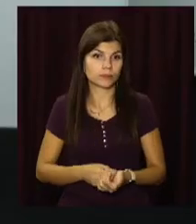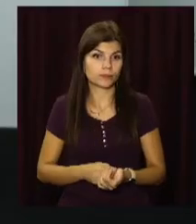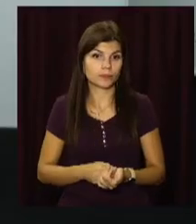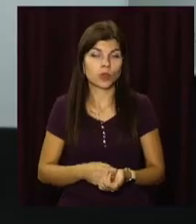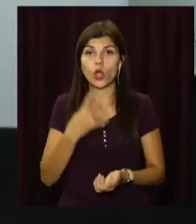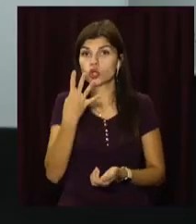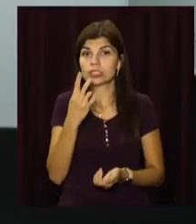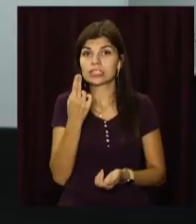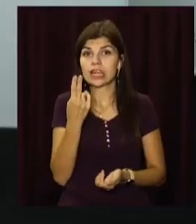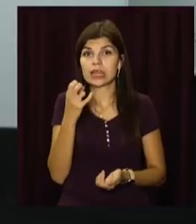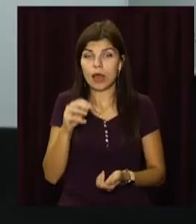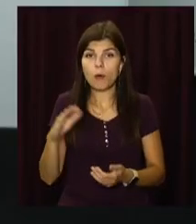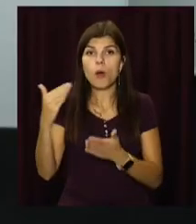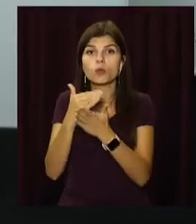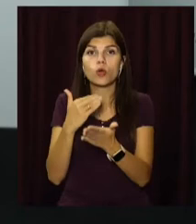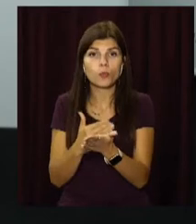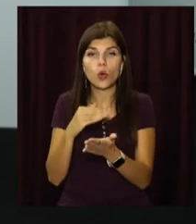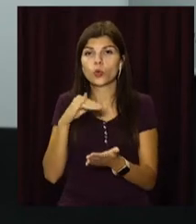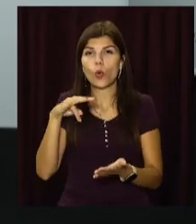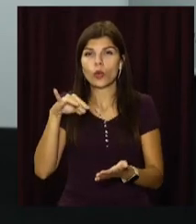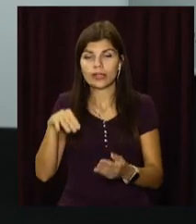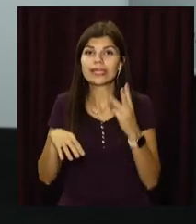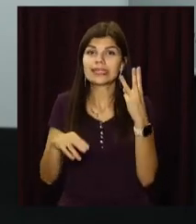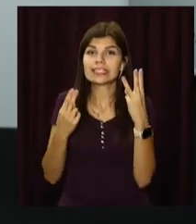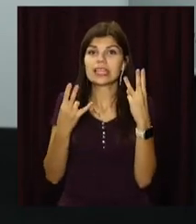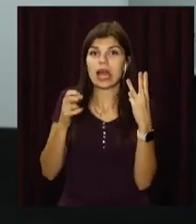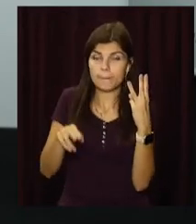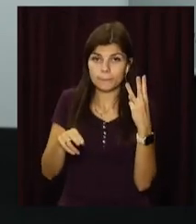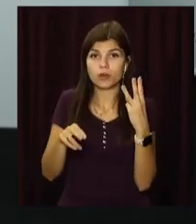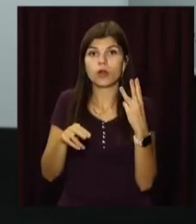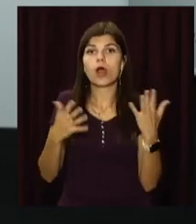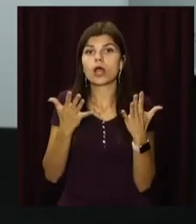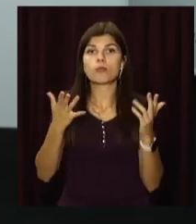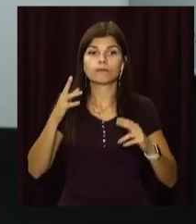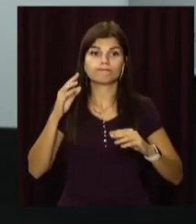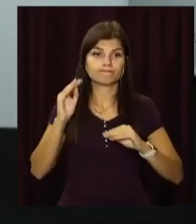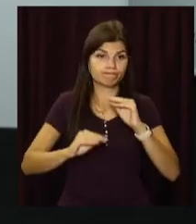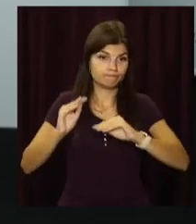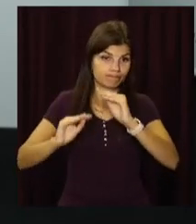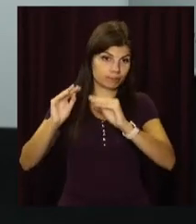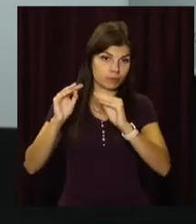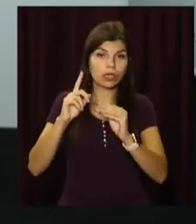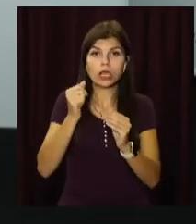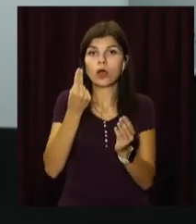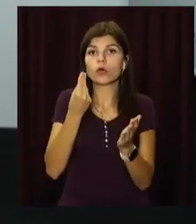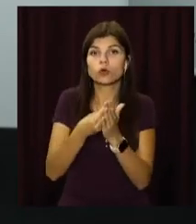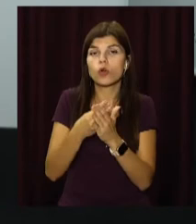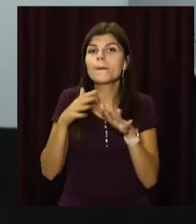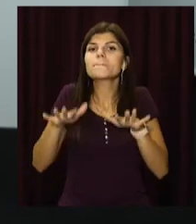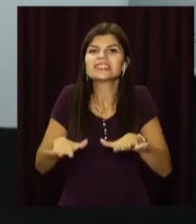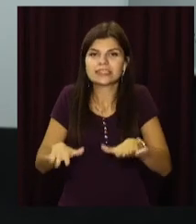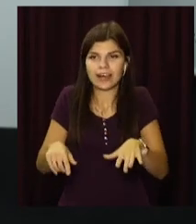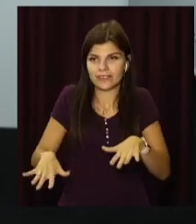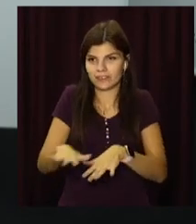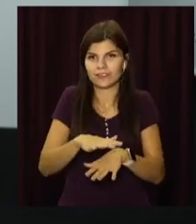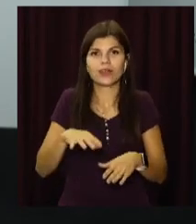4 ЦНАПи за програмою ЮЛІАД і 3 ЦНАПи, які будуть розбудовані саме за кошти місцевих бюджетів. Ну,